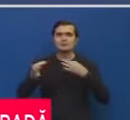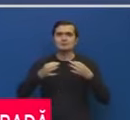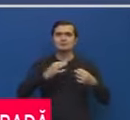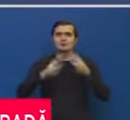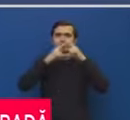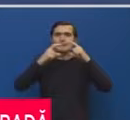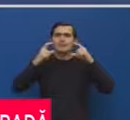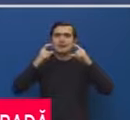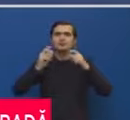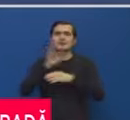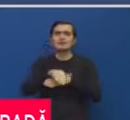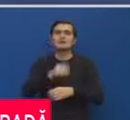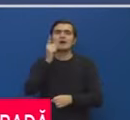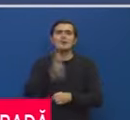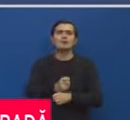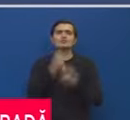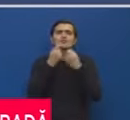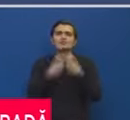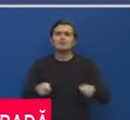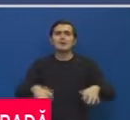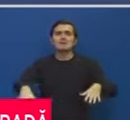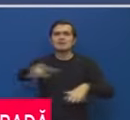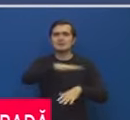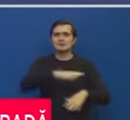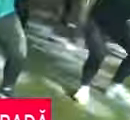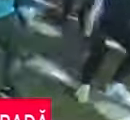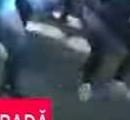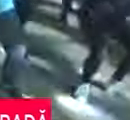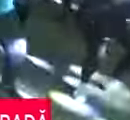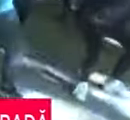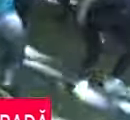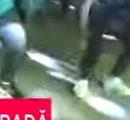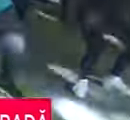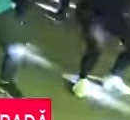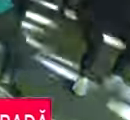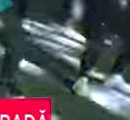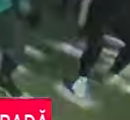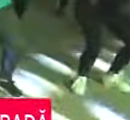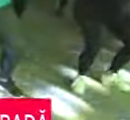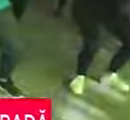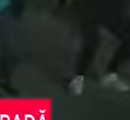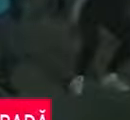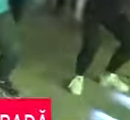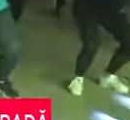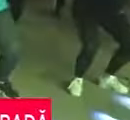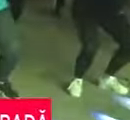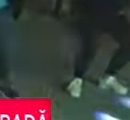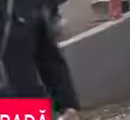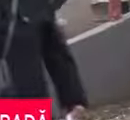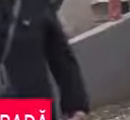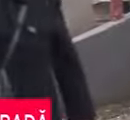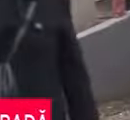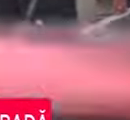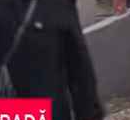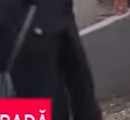devine obligatorie în toate spațiile, deschise, închise. Vor fi și câteva excepții în cazul celor care fac sport, de exemplu.